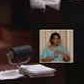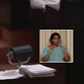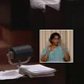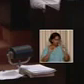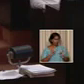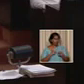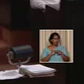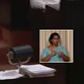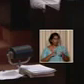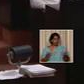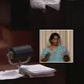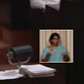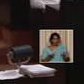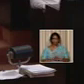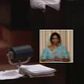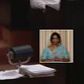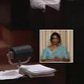අඩුවීමකට හේතුවක් නොවන්නේද?